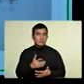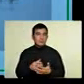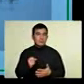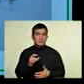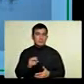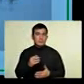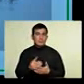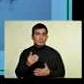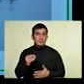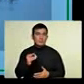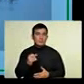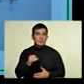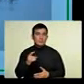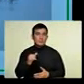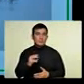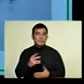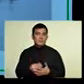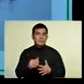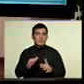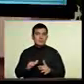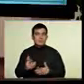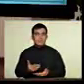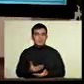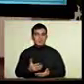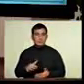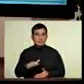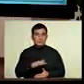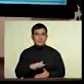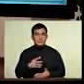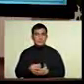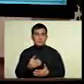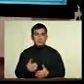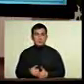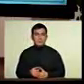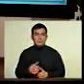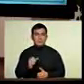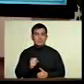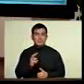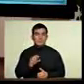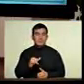ее Джейхун, а местные жители называли эту реку Амуль.